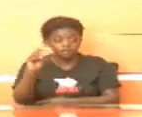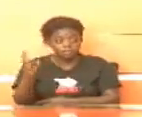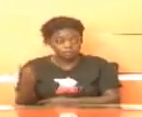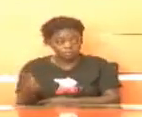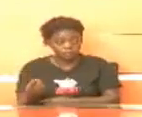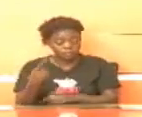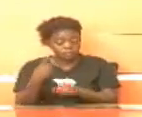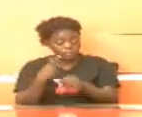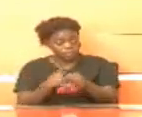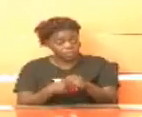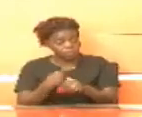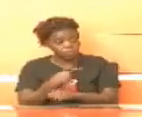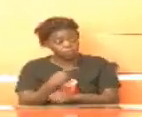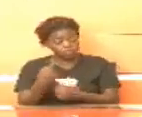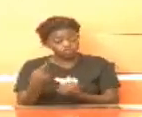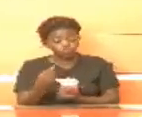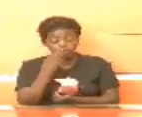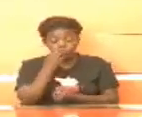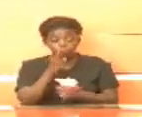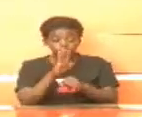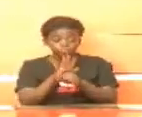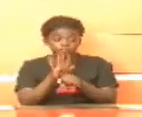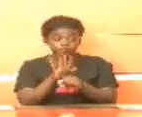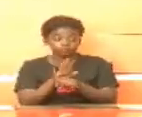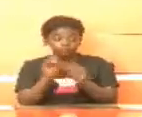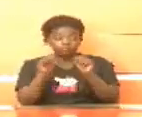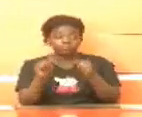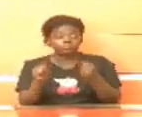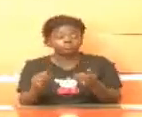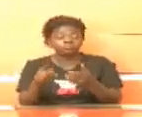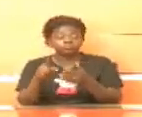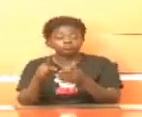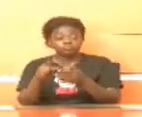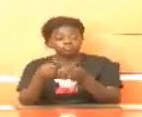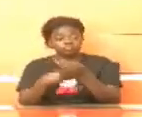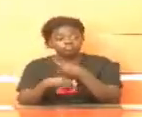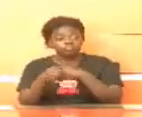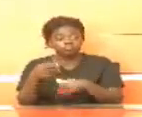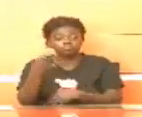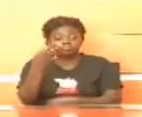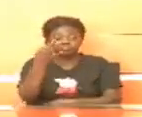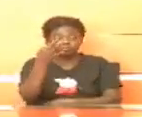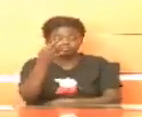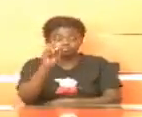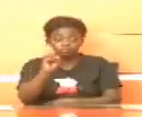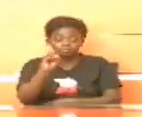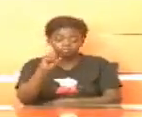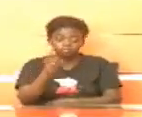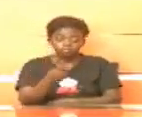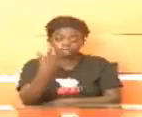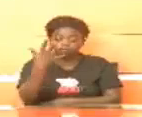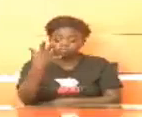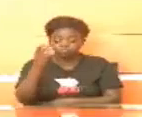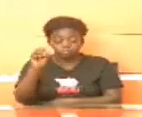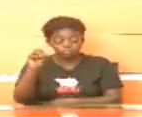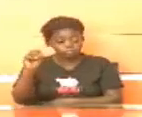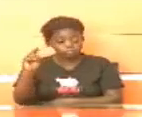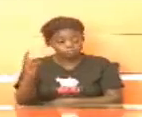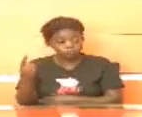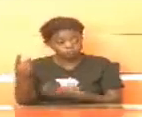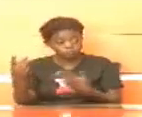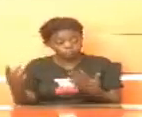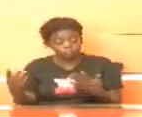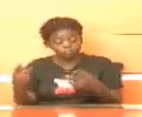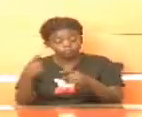sizoni ya mangada nga mungi ekisolosolo kigula 3,000 eina 5 kitegeera ne